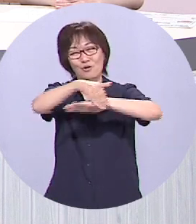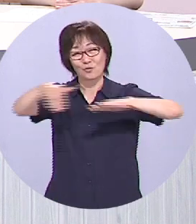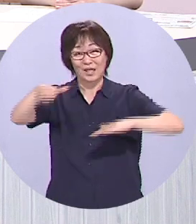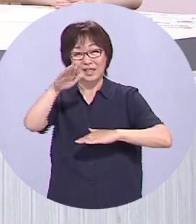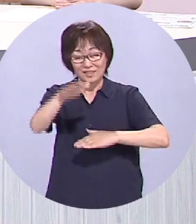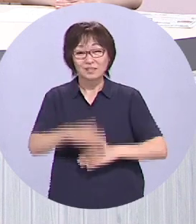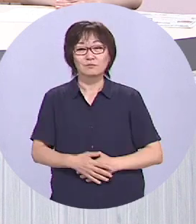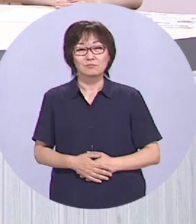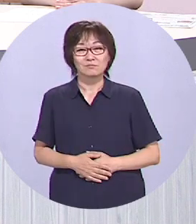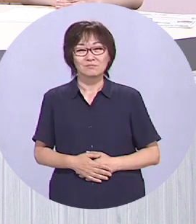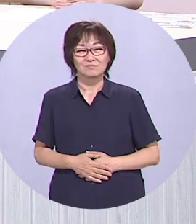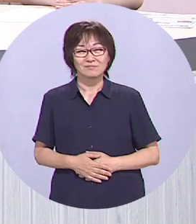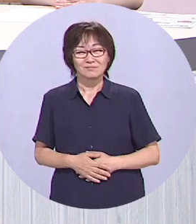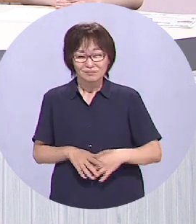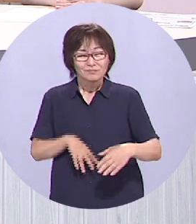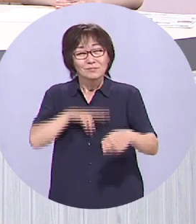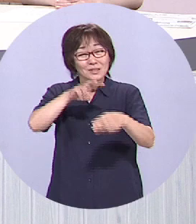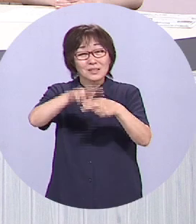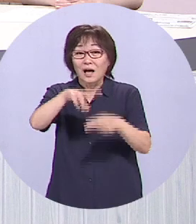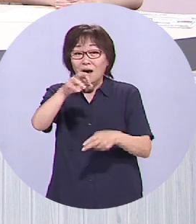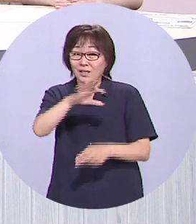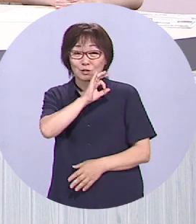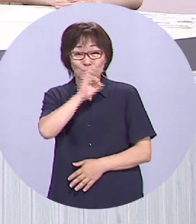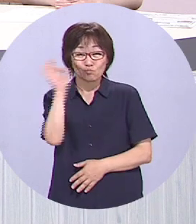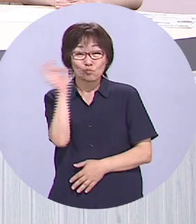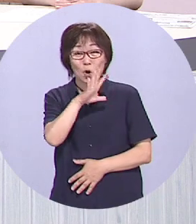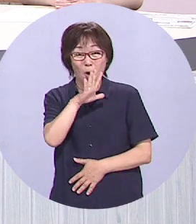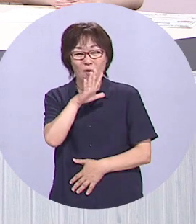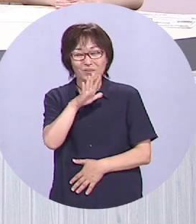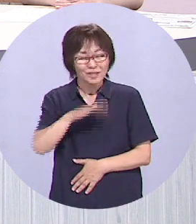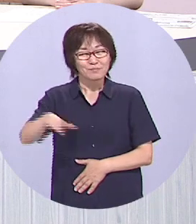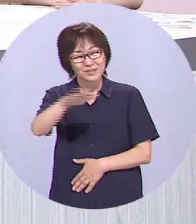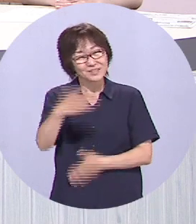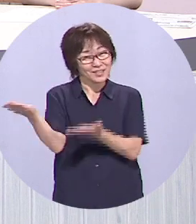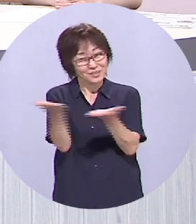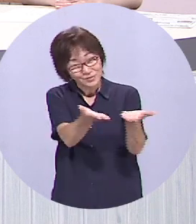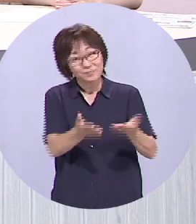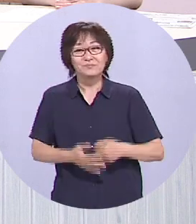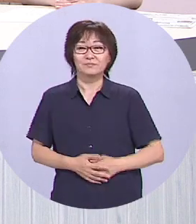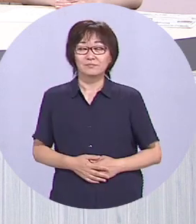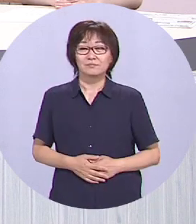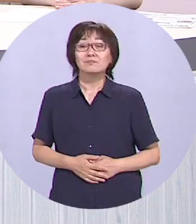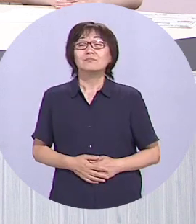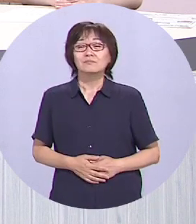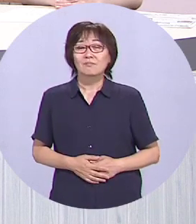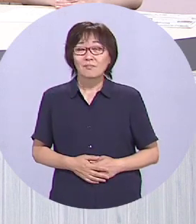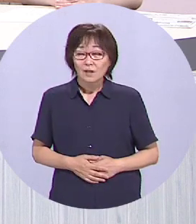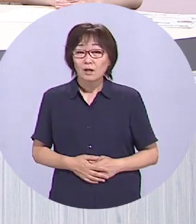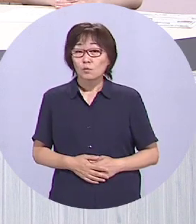です。入場無料ですので皆さんも参加してみてはいかがでしょうか。またコーナーの